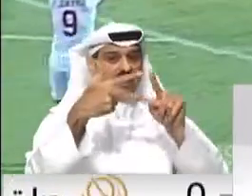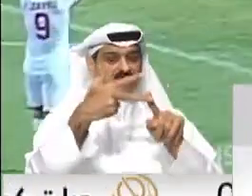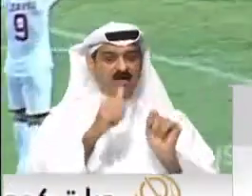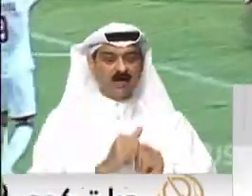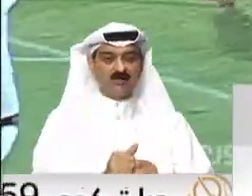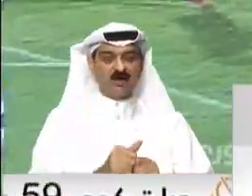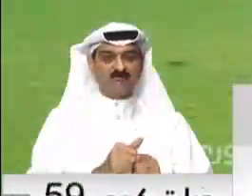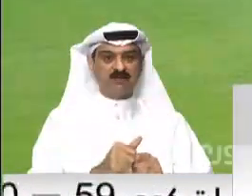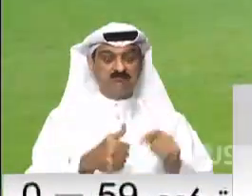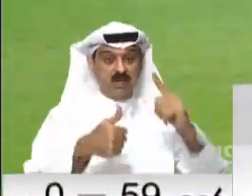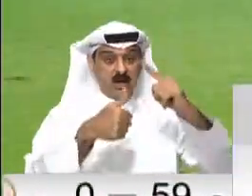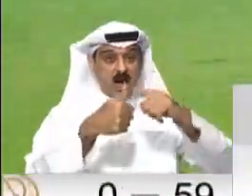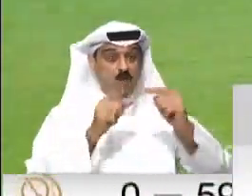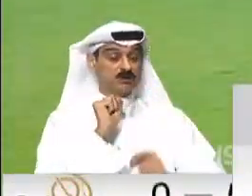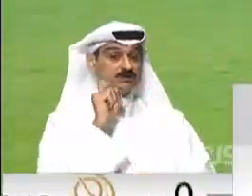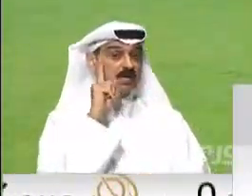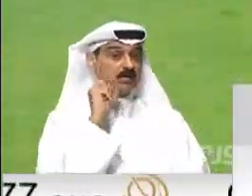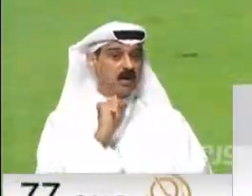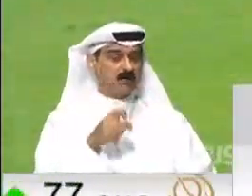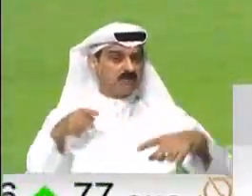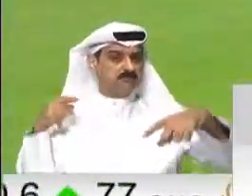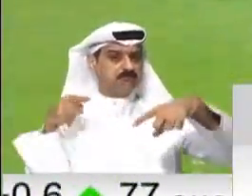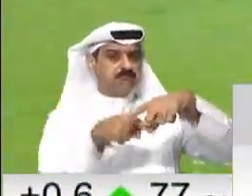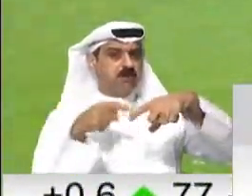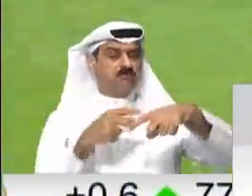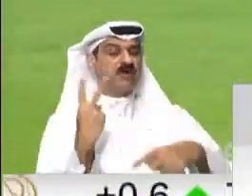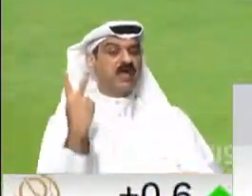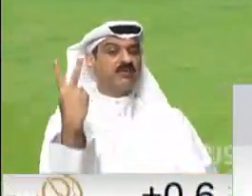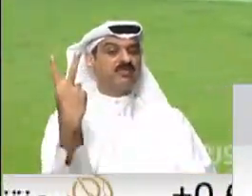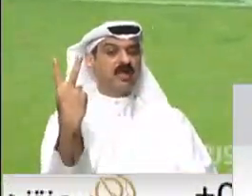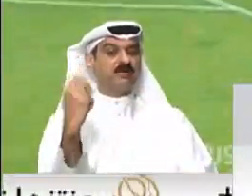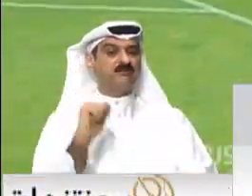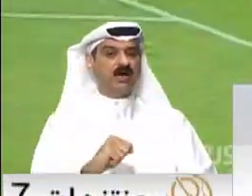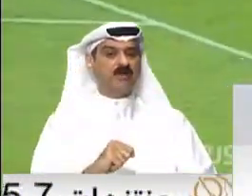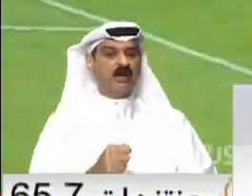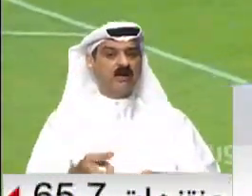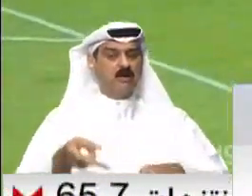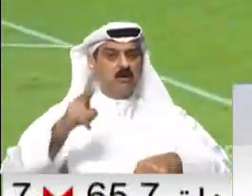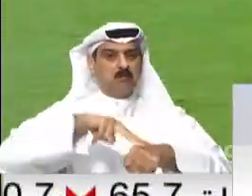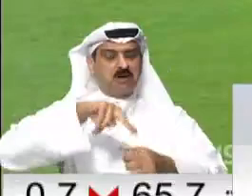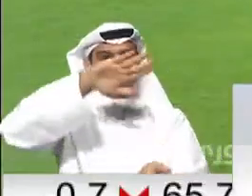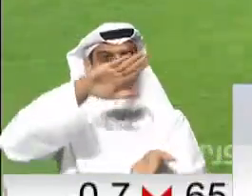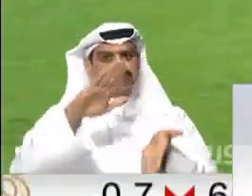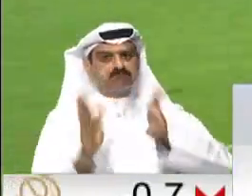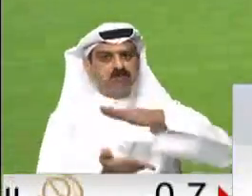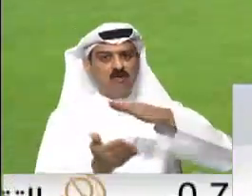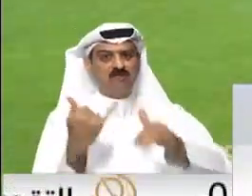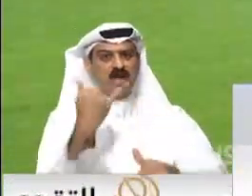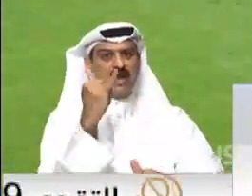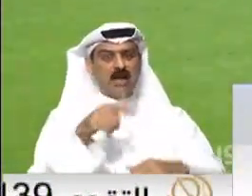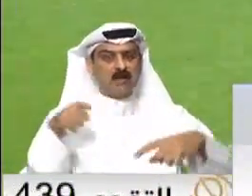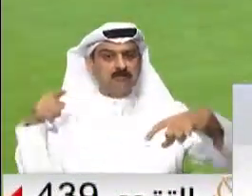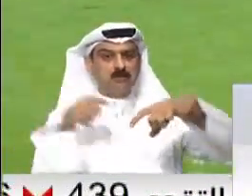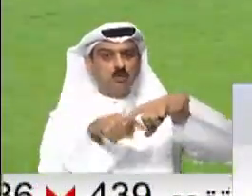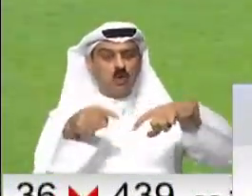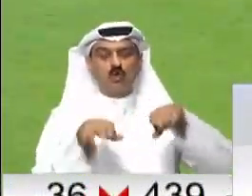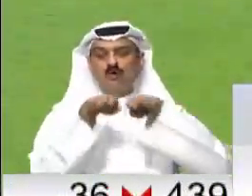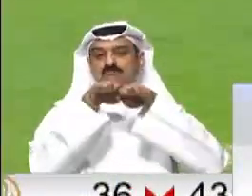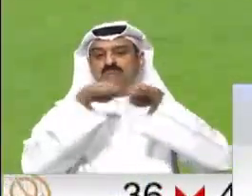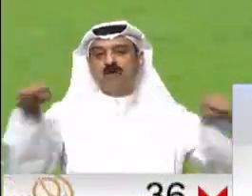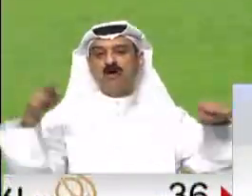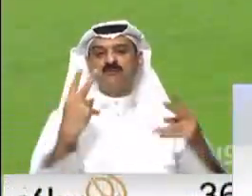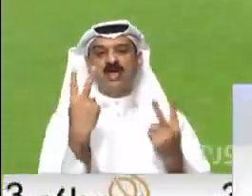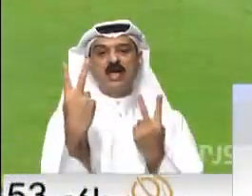التقدم بهدفين لشبيب الخالدي كافيه البرتقالي بعد عوده العربي القويه بهدفاي بدر طارق ومحمد الصاله